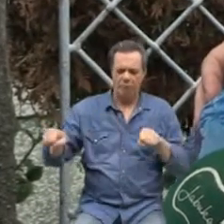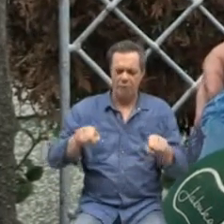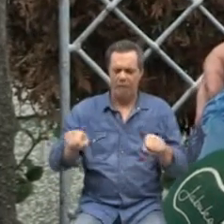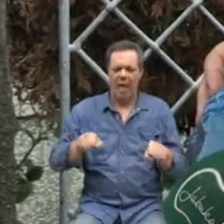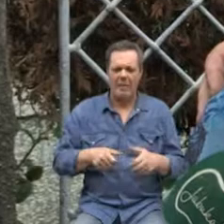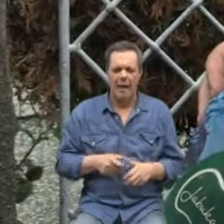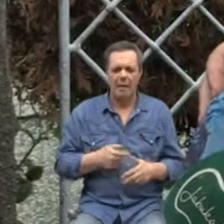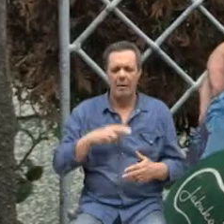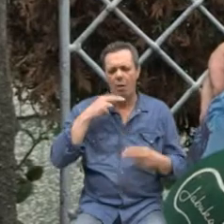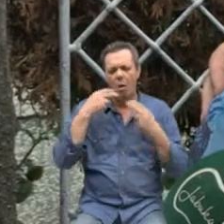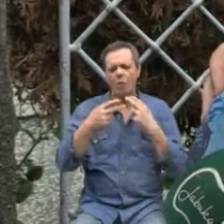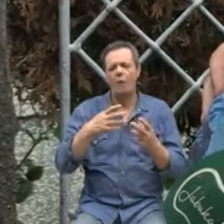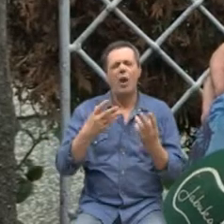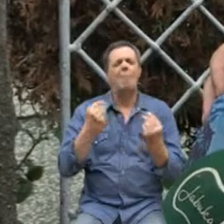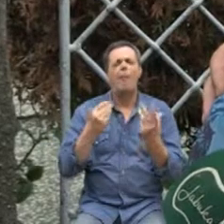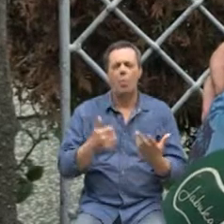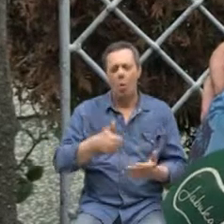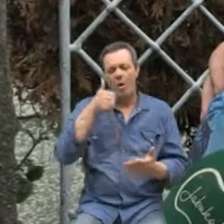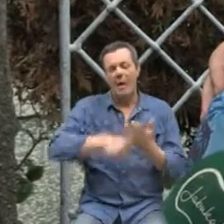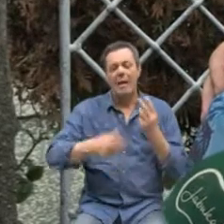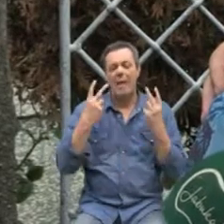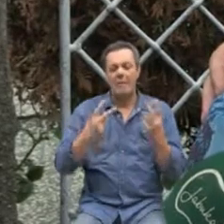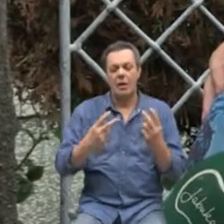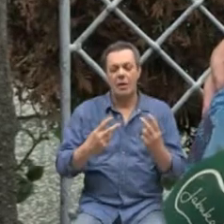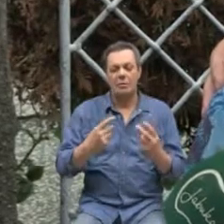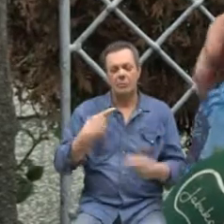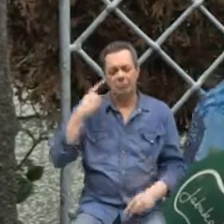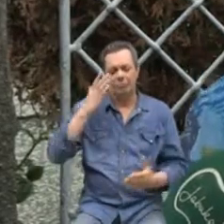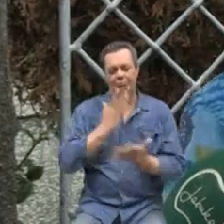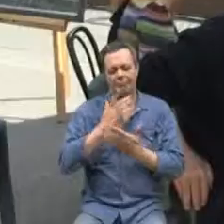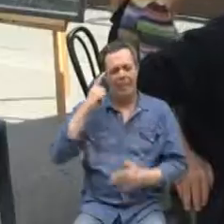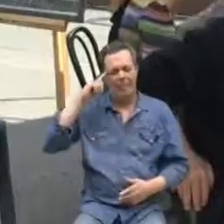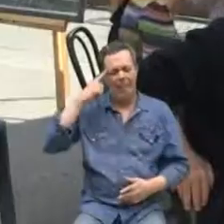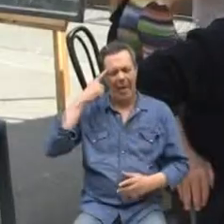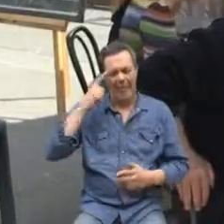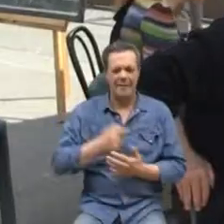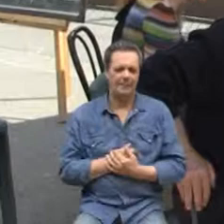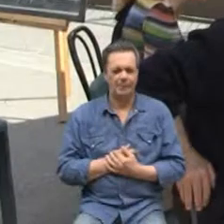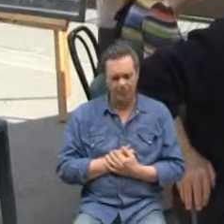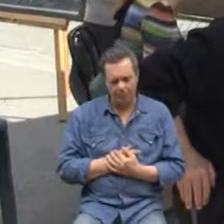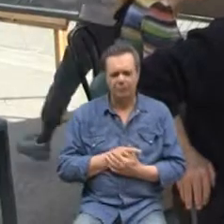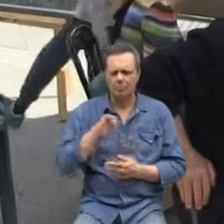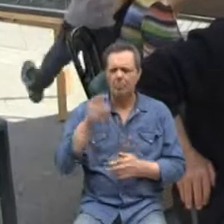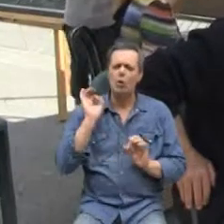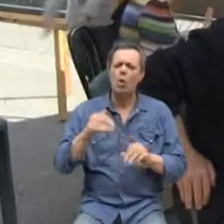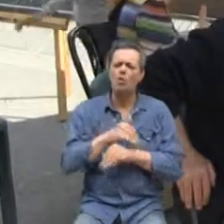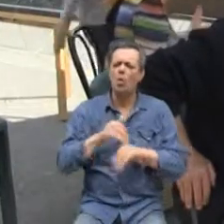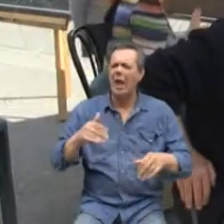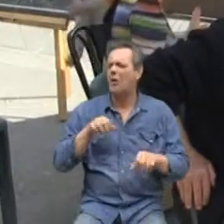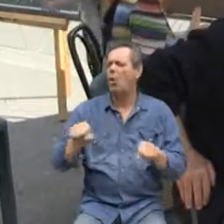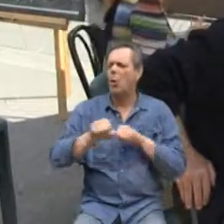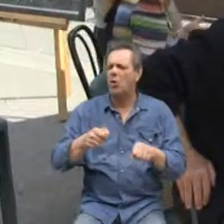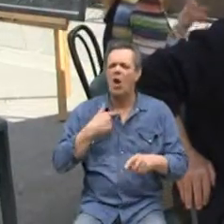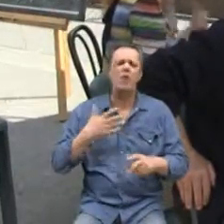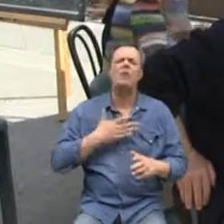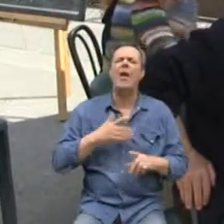vlada? Odgovora ima puno, jedan je važan, nada. U Gupčevoj ulici strogo su se ogradili od politike i